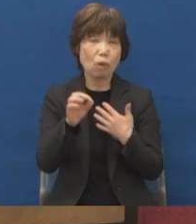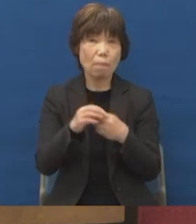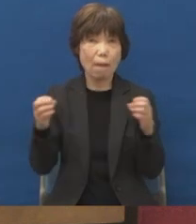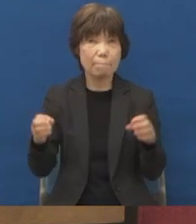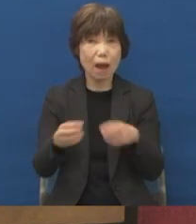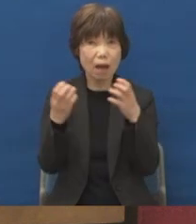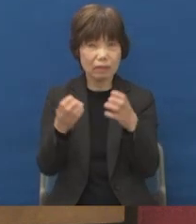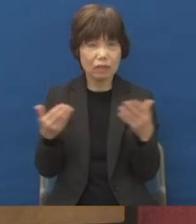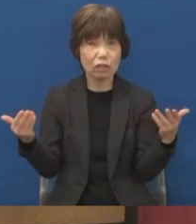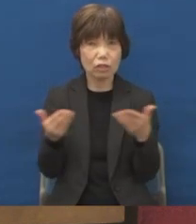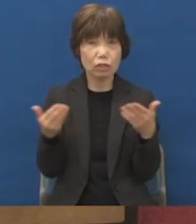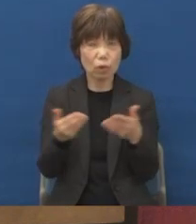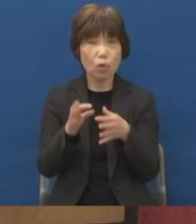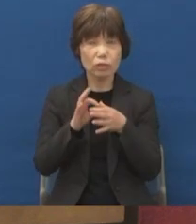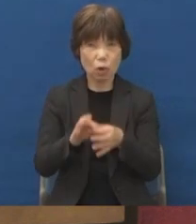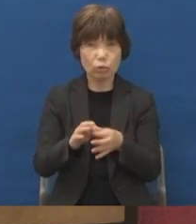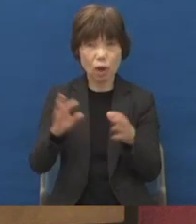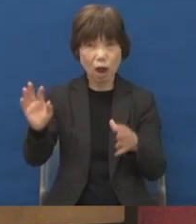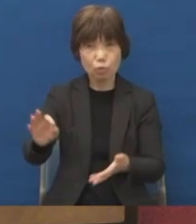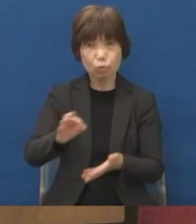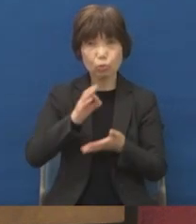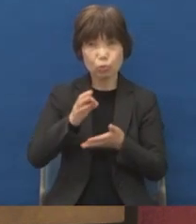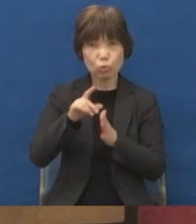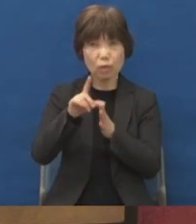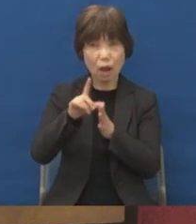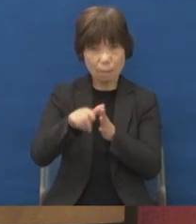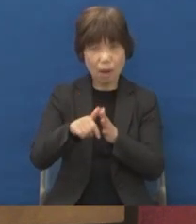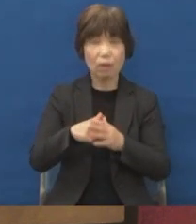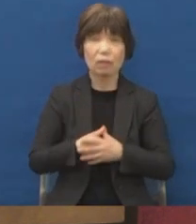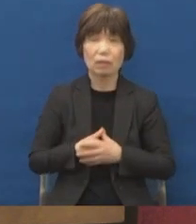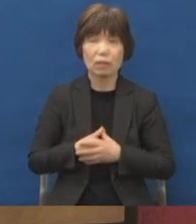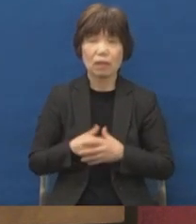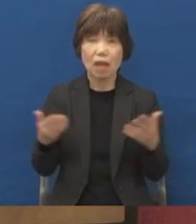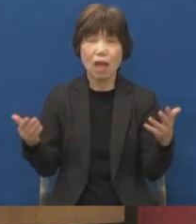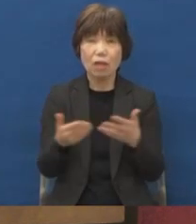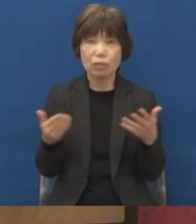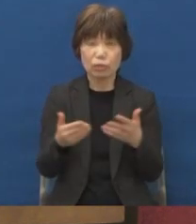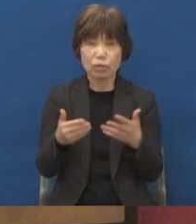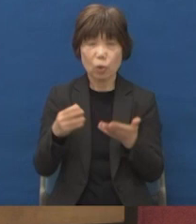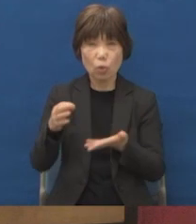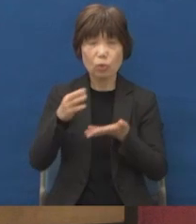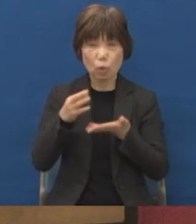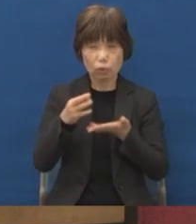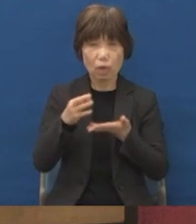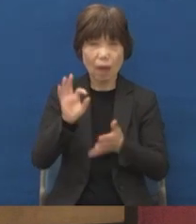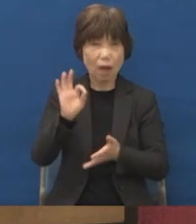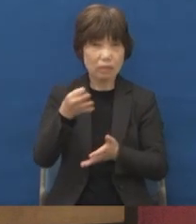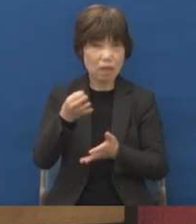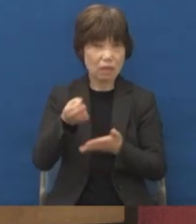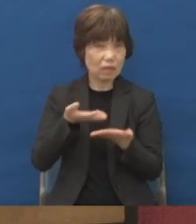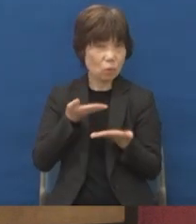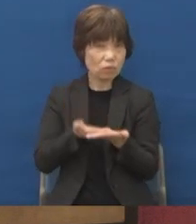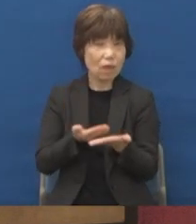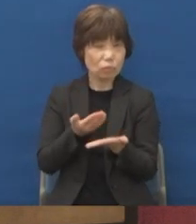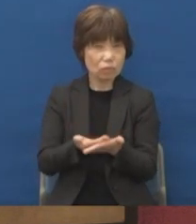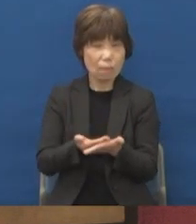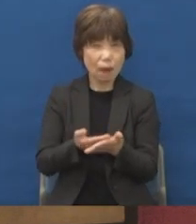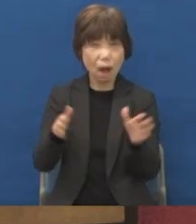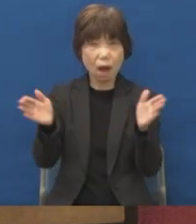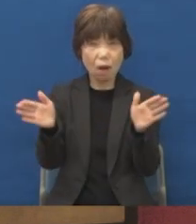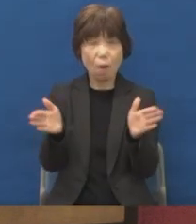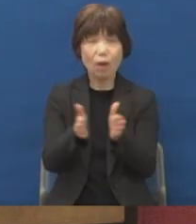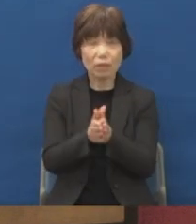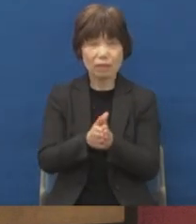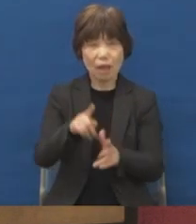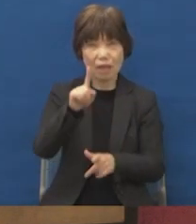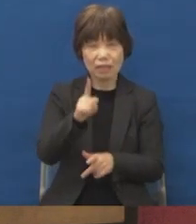業による収入とみなし、事業所得として課税すれば合計